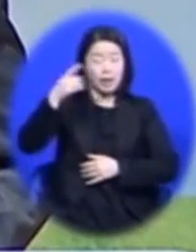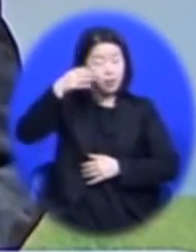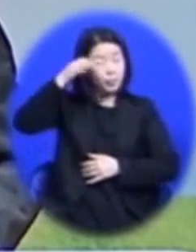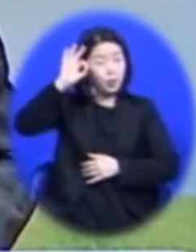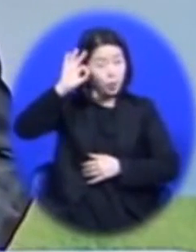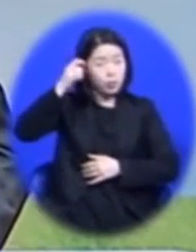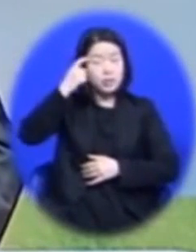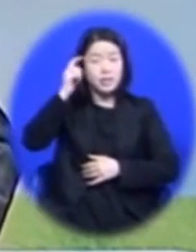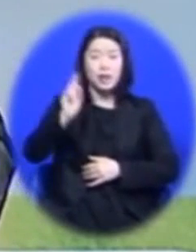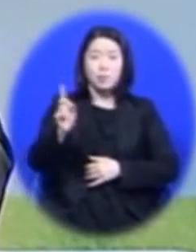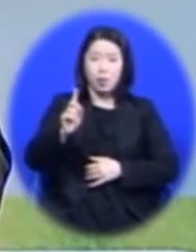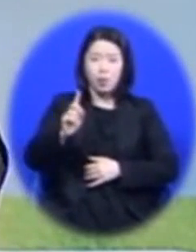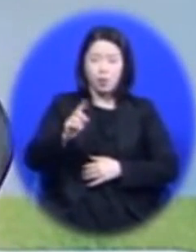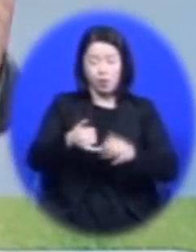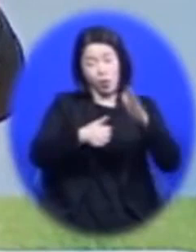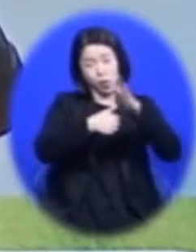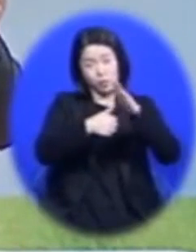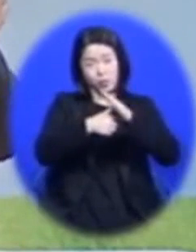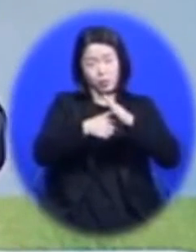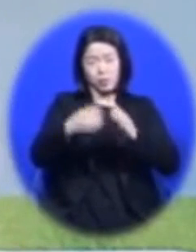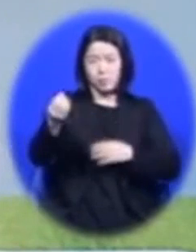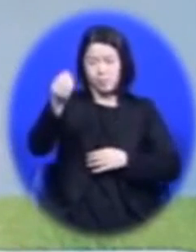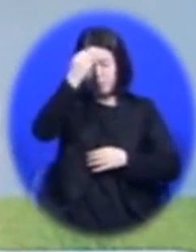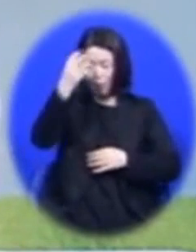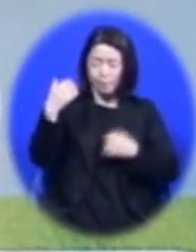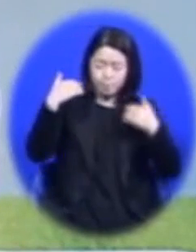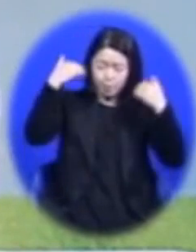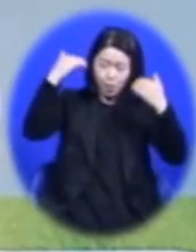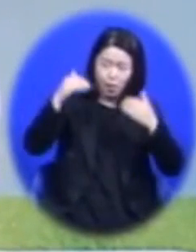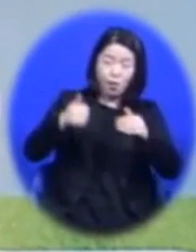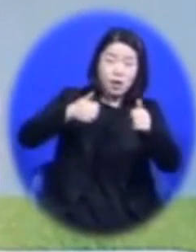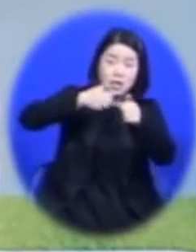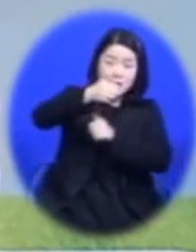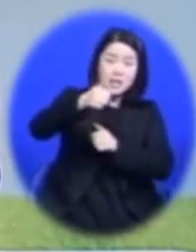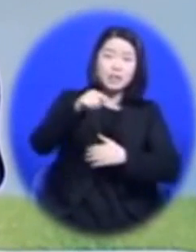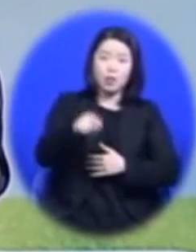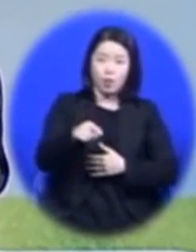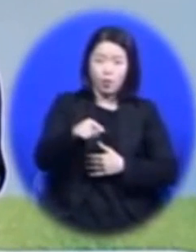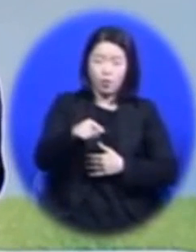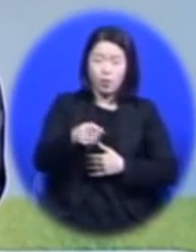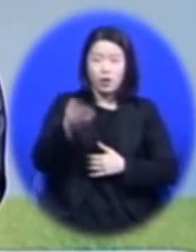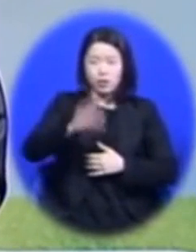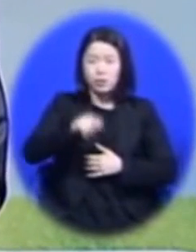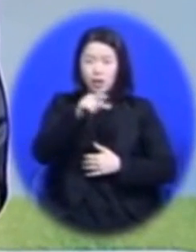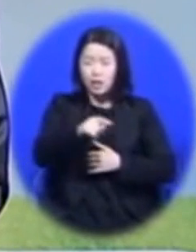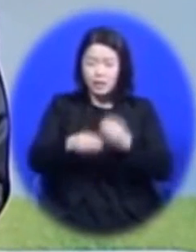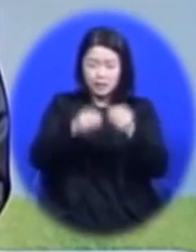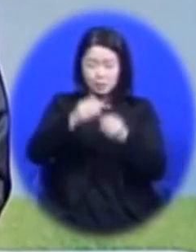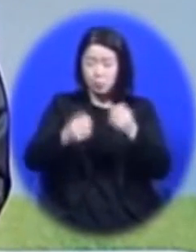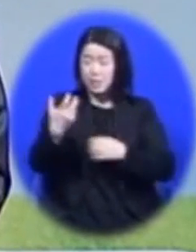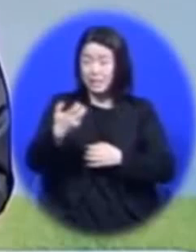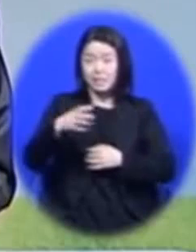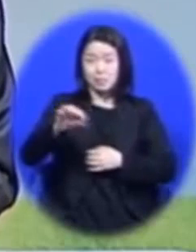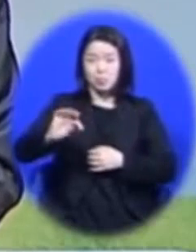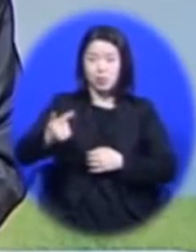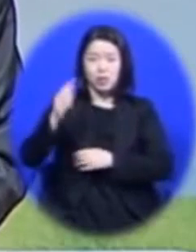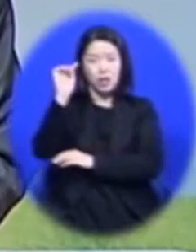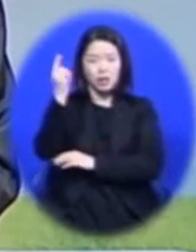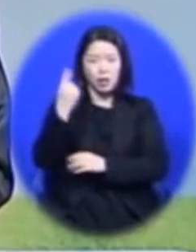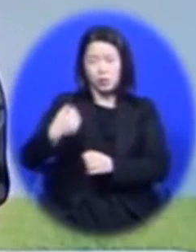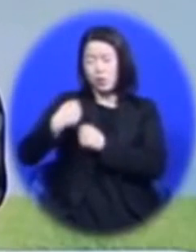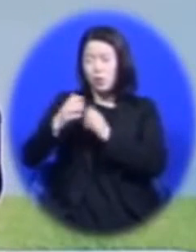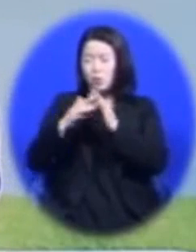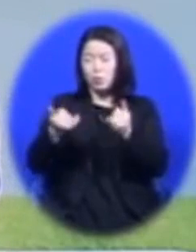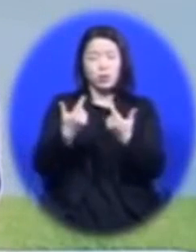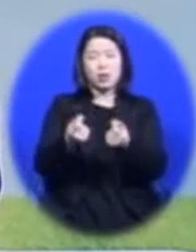생각이 소년이 골리앗과 싸워서 이긴 겁니다. 그런데 이 시편 70편에는 다윗이 용사